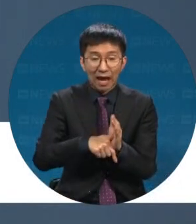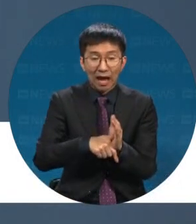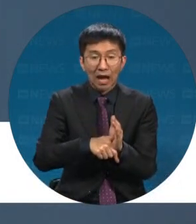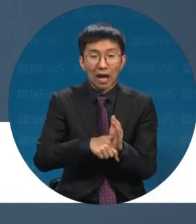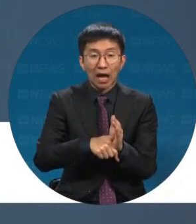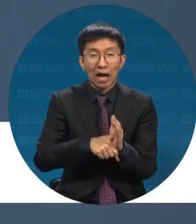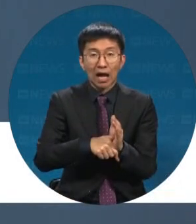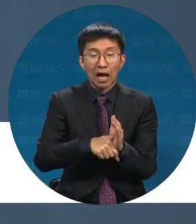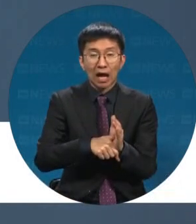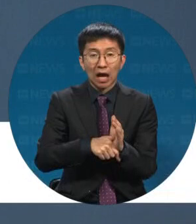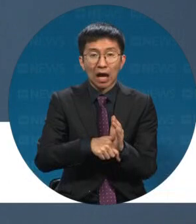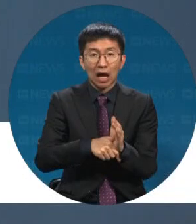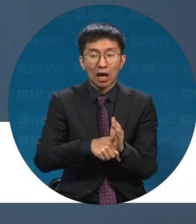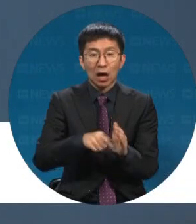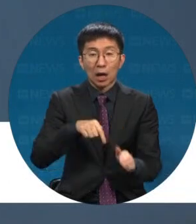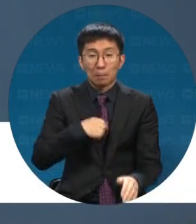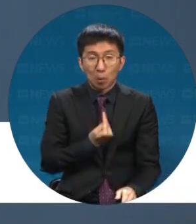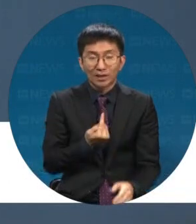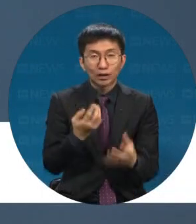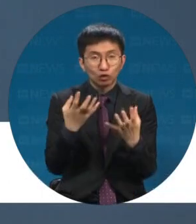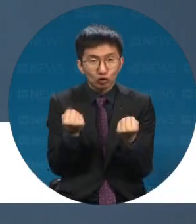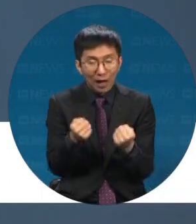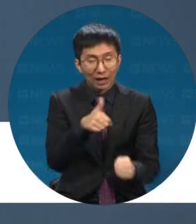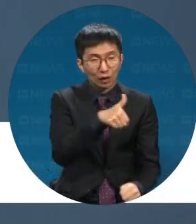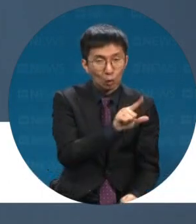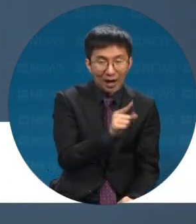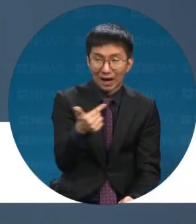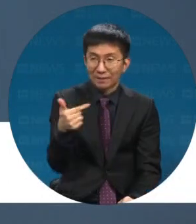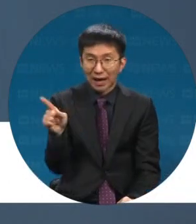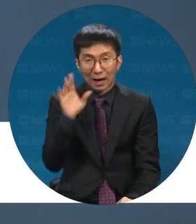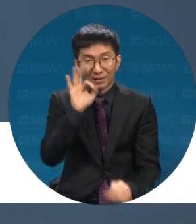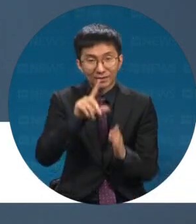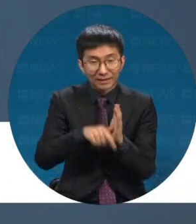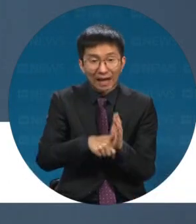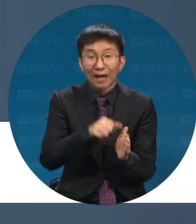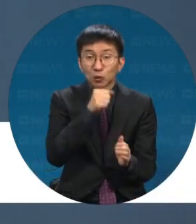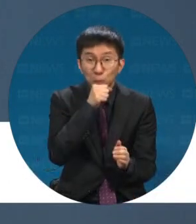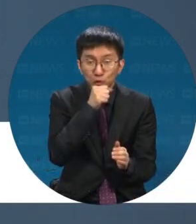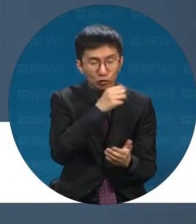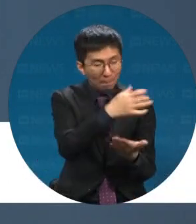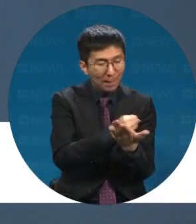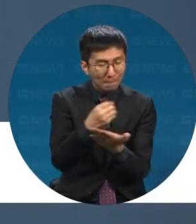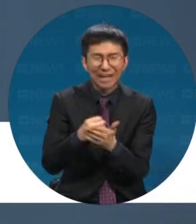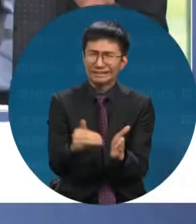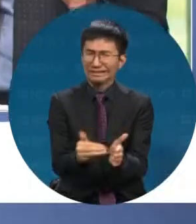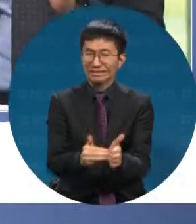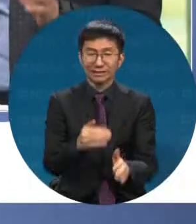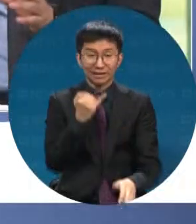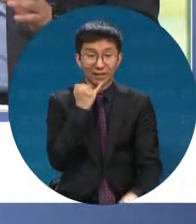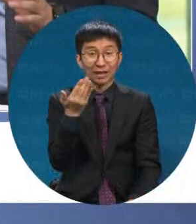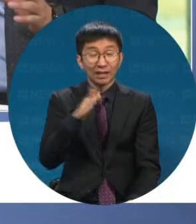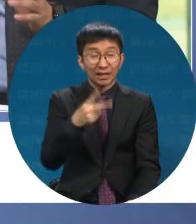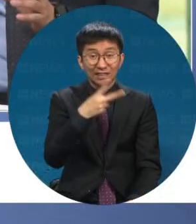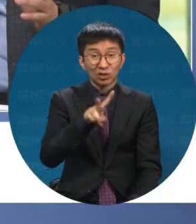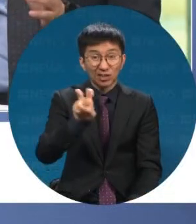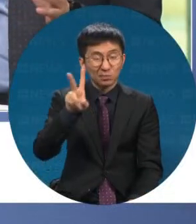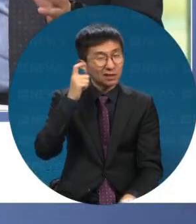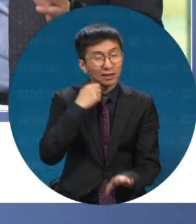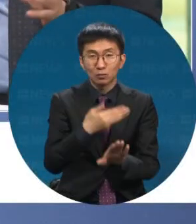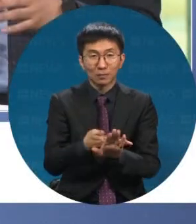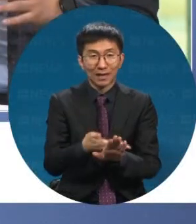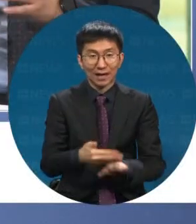달리는 100m 선수들이 수학 가형과 나형에서 각각 등수를 받으면 되는 시험이었습니다. 그런데